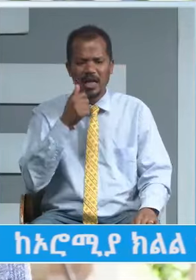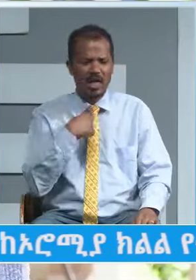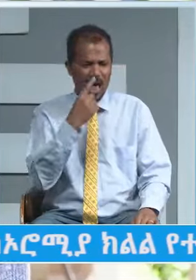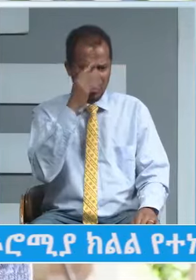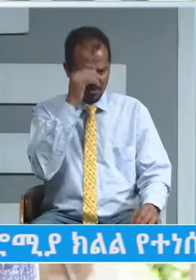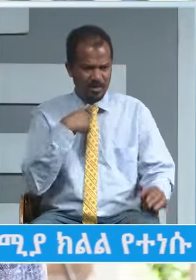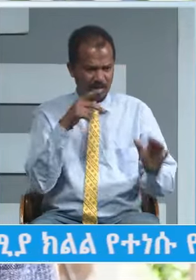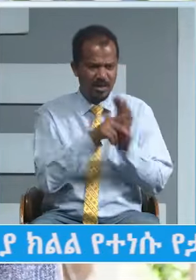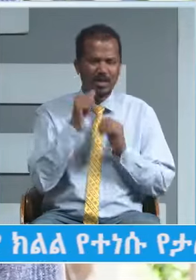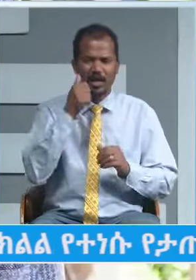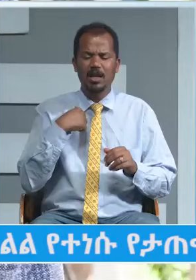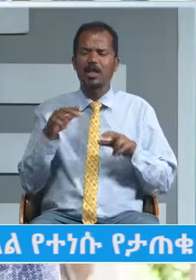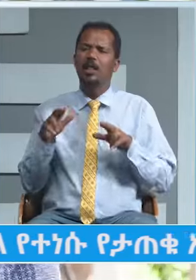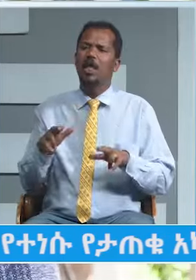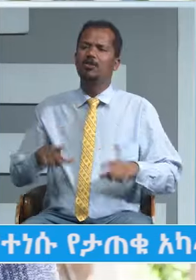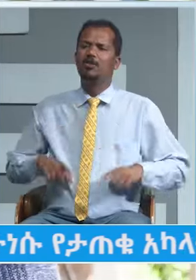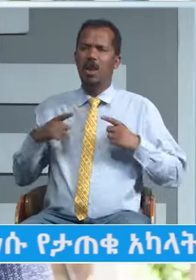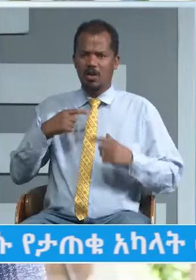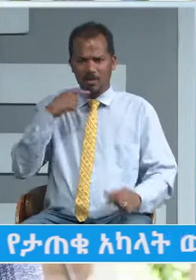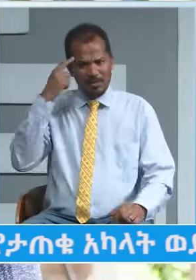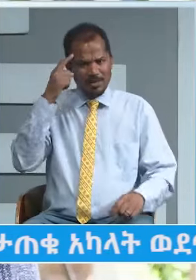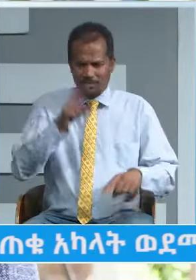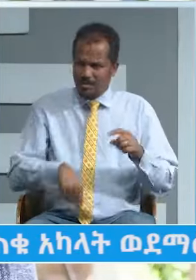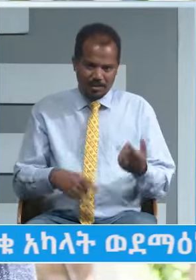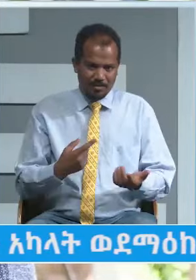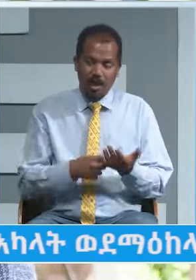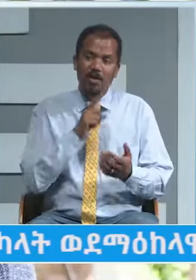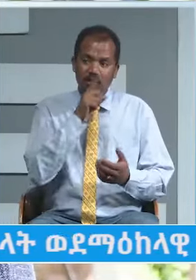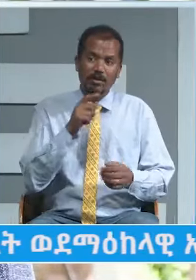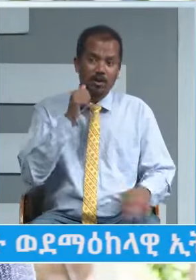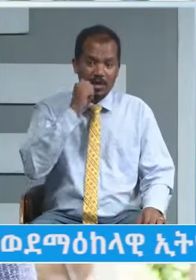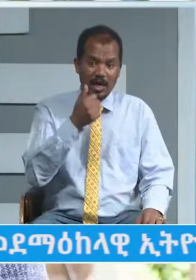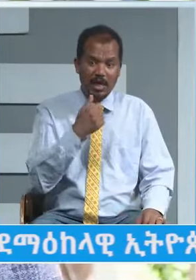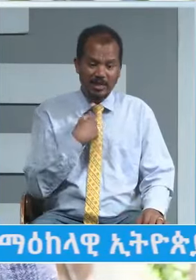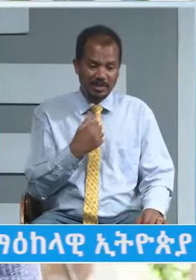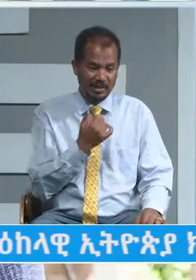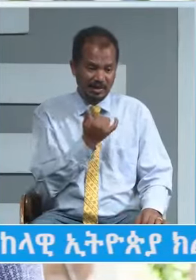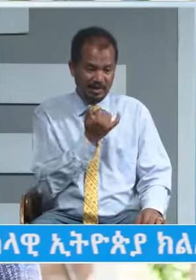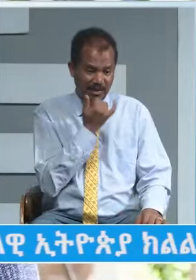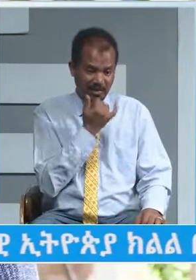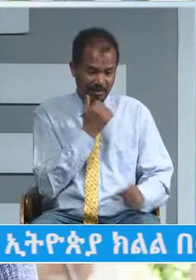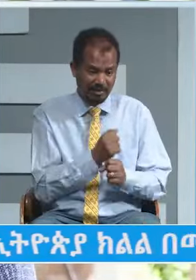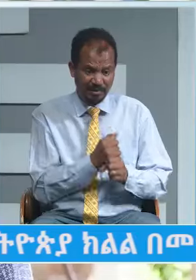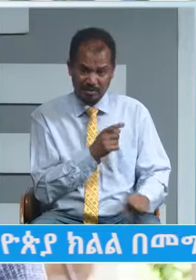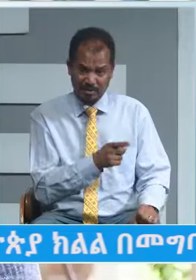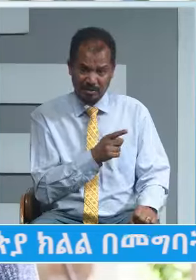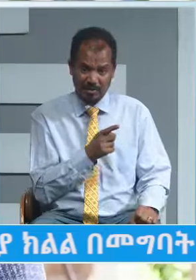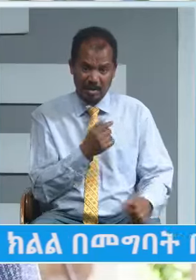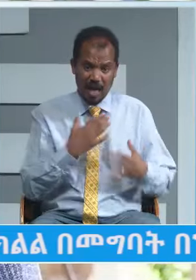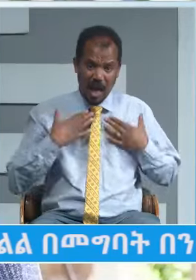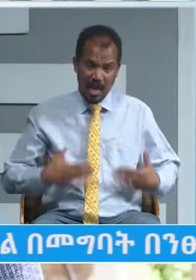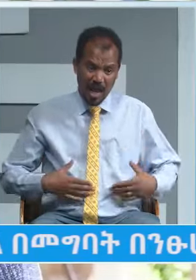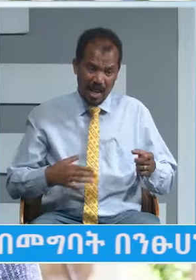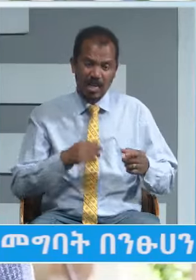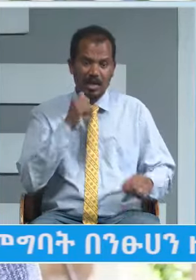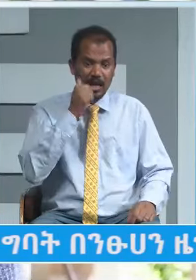አንድን ሰው አጥፍቼ ነገ ተረጋግቼ እኖራለሁ ብዬ ማሰብ አልችልም። ይሄ እውነታ ነው። ስለዚህ ነገ እያጠፋ ያለ ትውልድ እያጠፋ ያለ